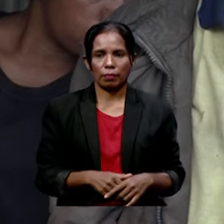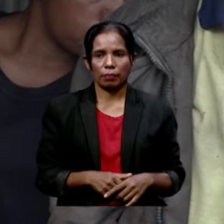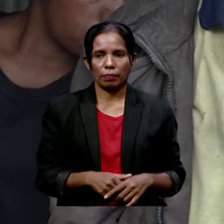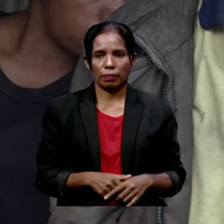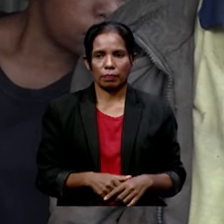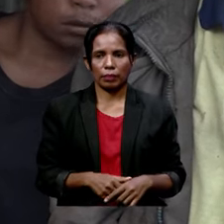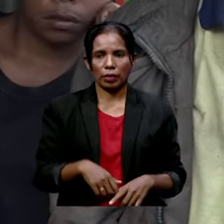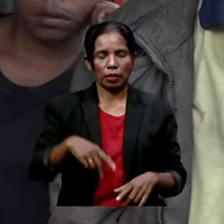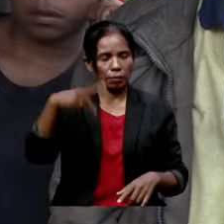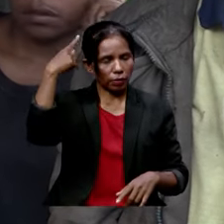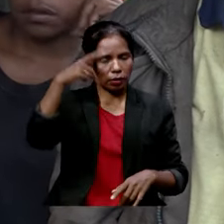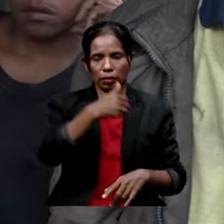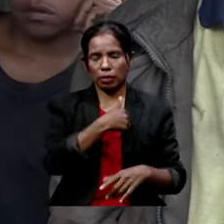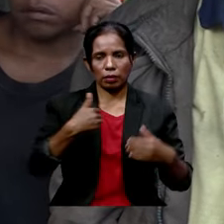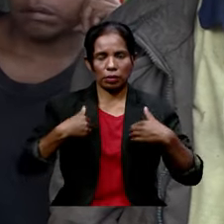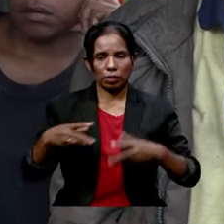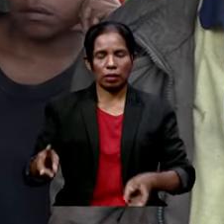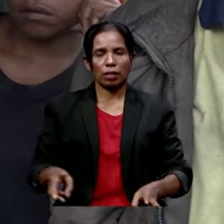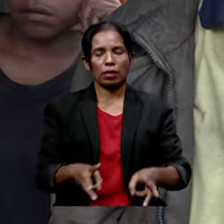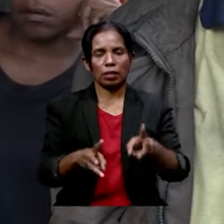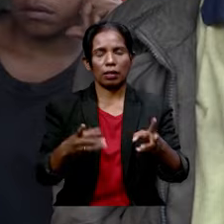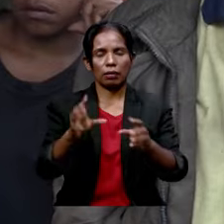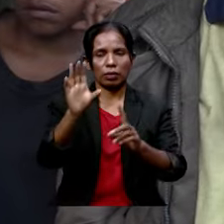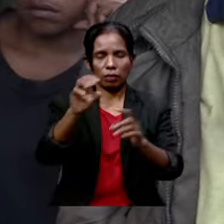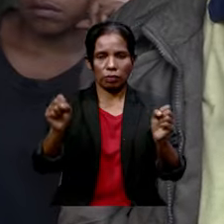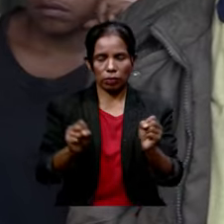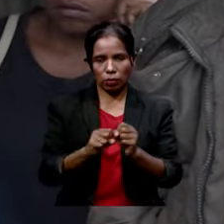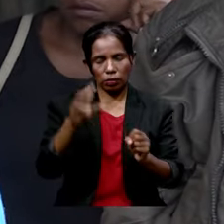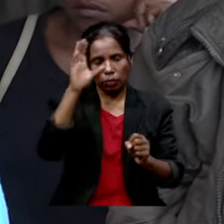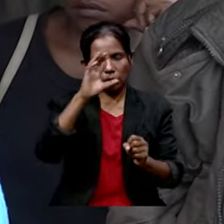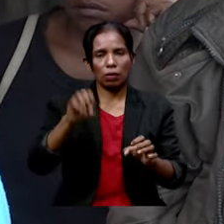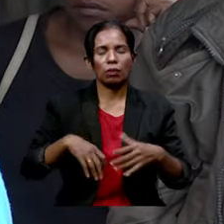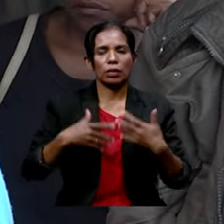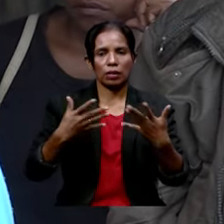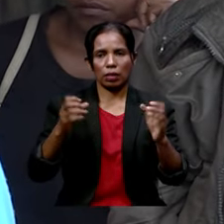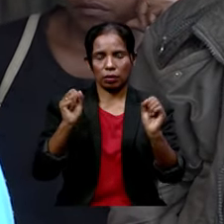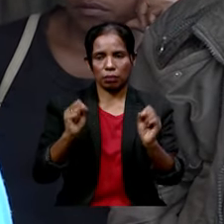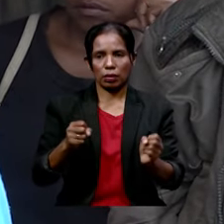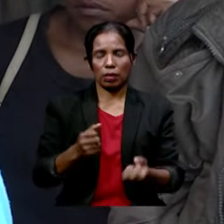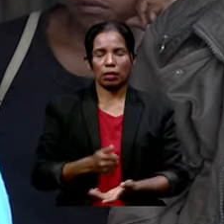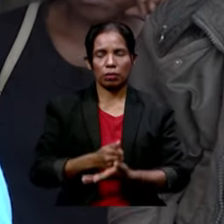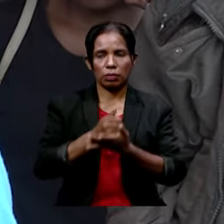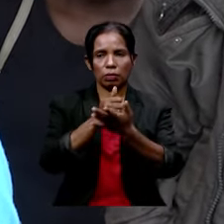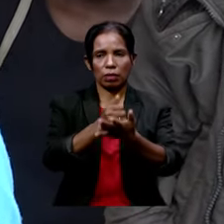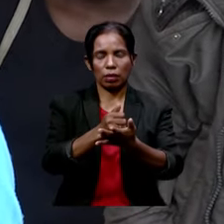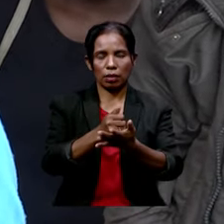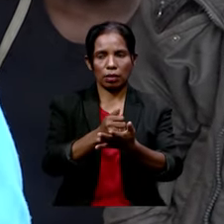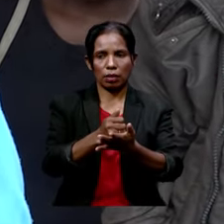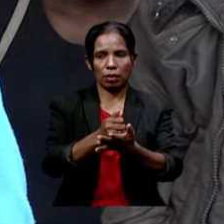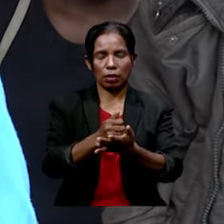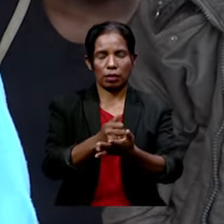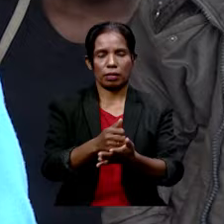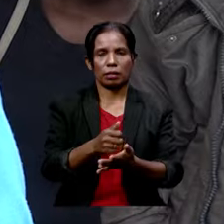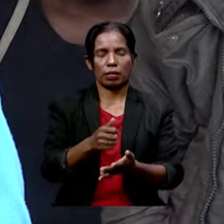perangkat tawar sedang kira dalam mereka aktor dari buka New Zealand tu sedih dan salwar dunia mana orang